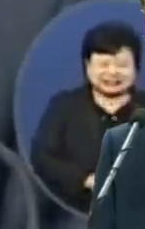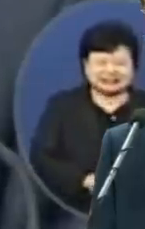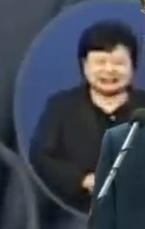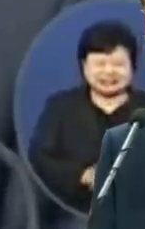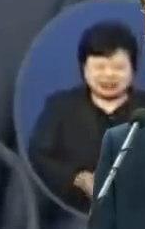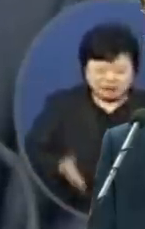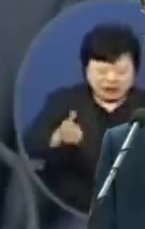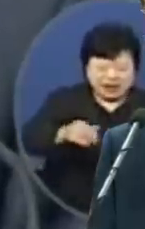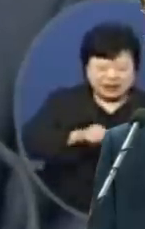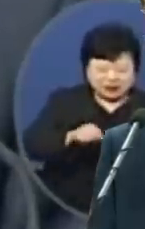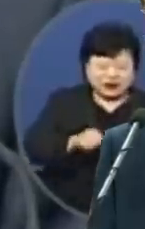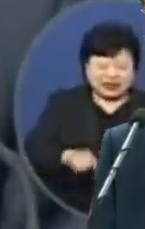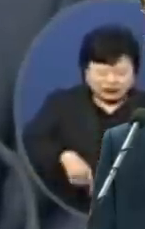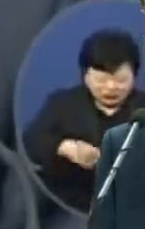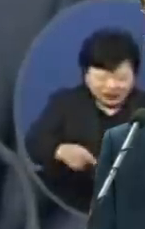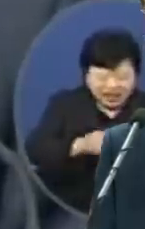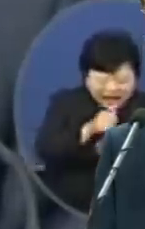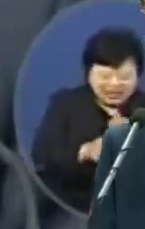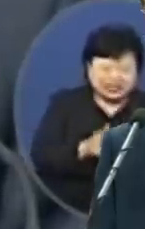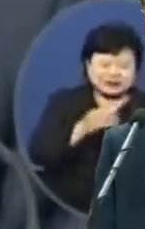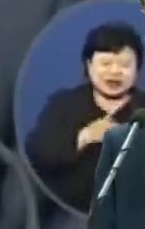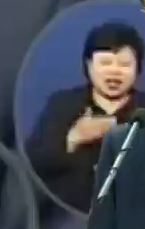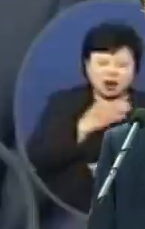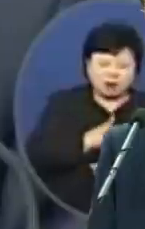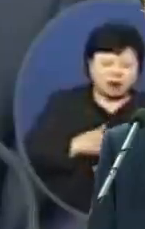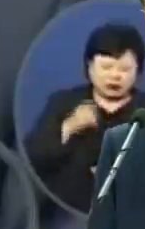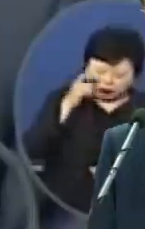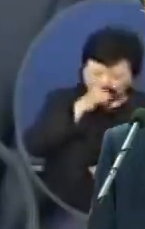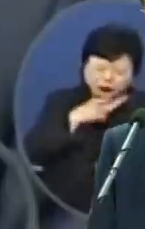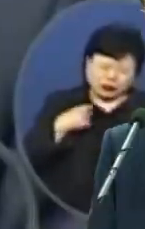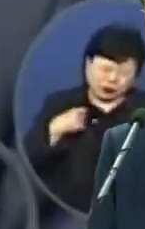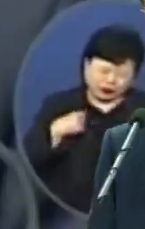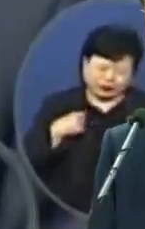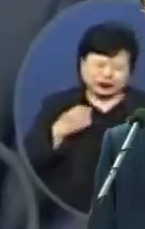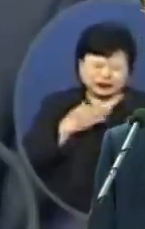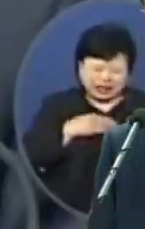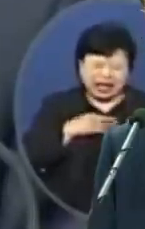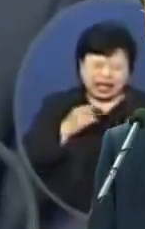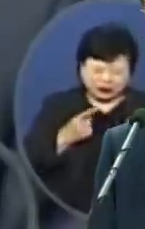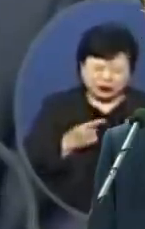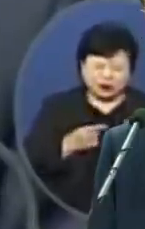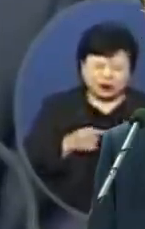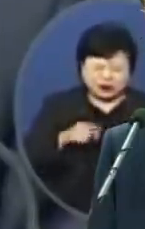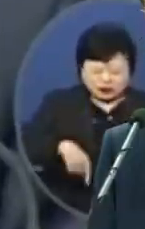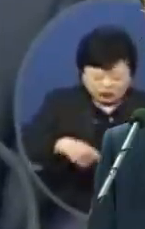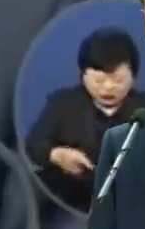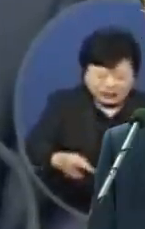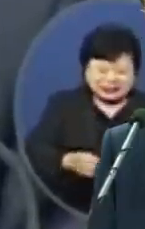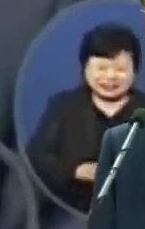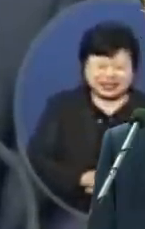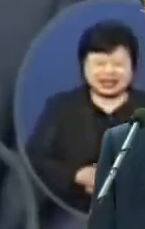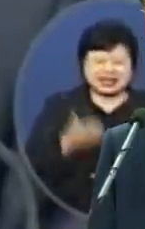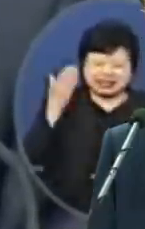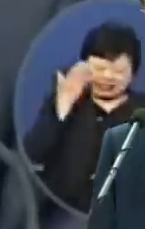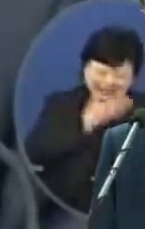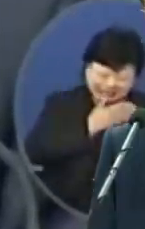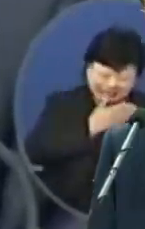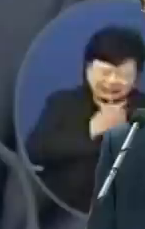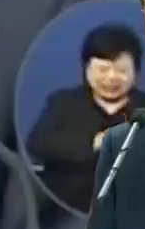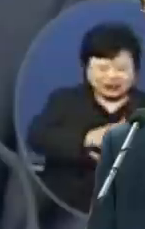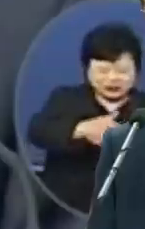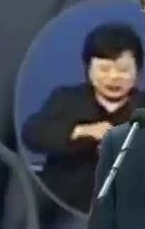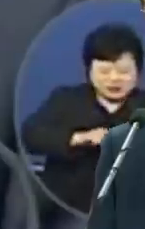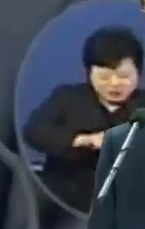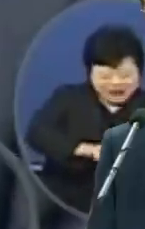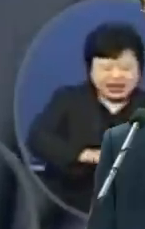빨래통에 들어가서 하나님이여 나의 모든 더러운 이복도 나도 다 빨래통에 들어왔으니까 이제는 주님께서